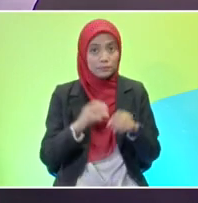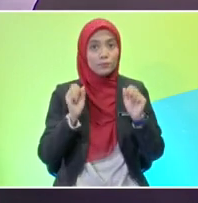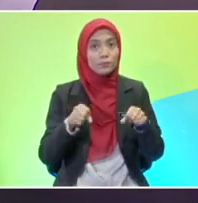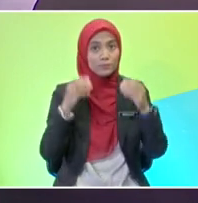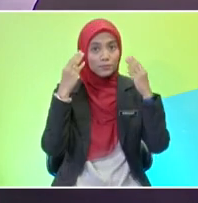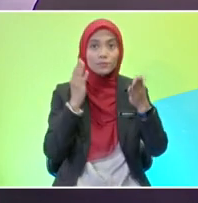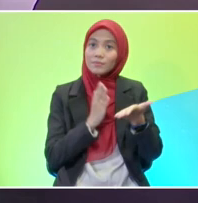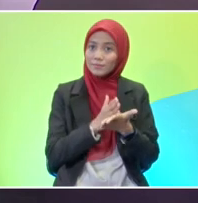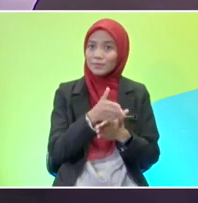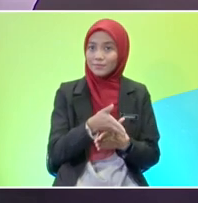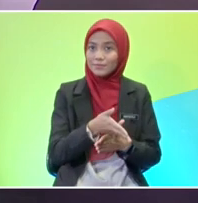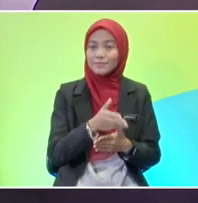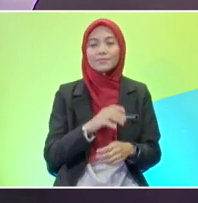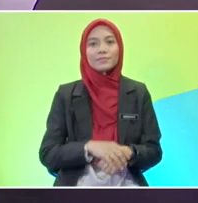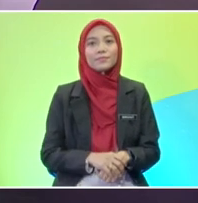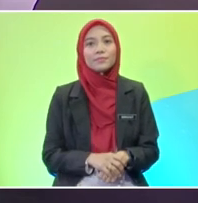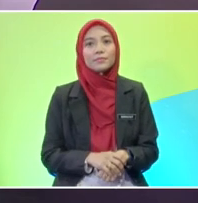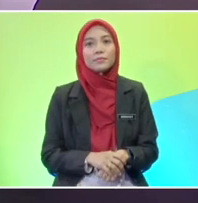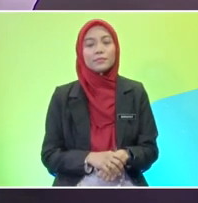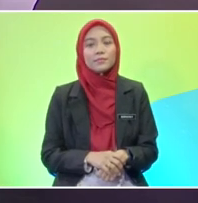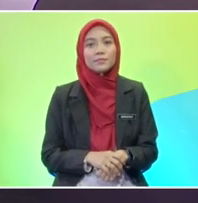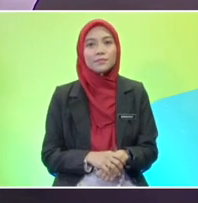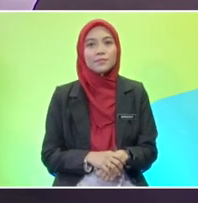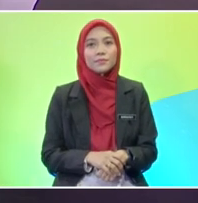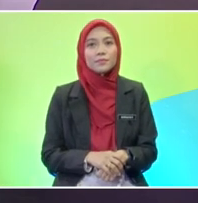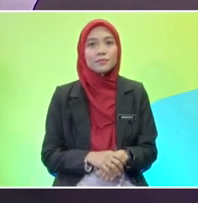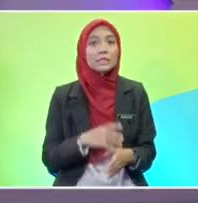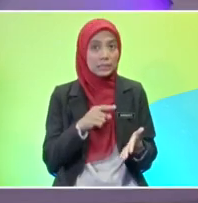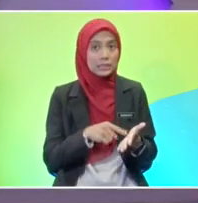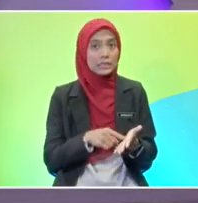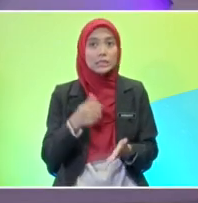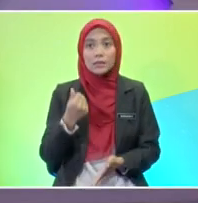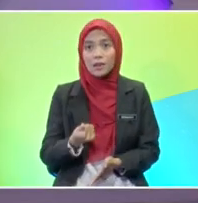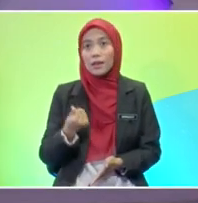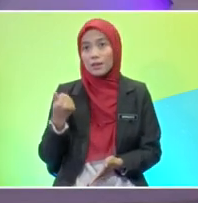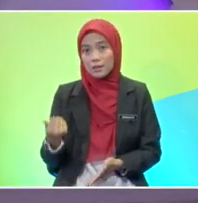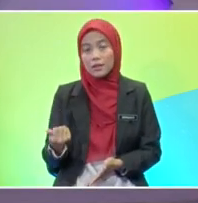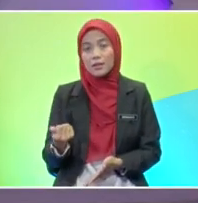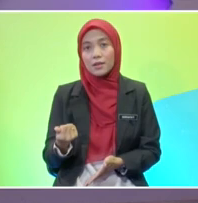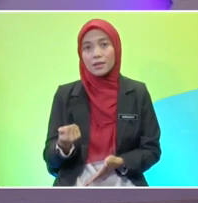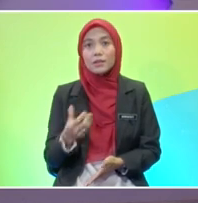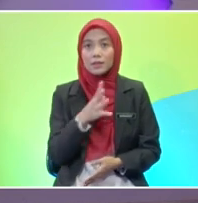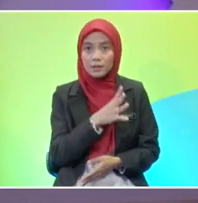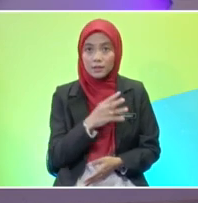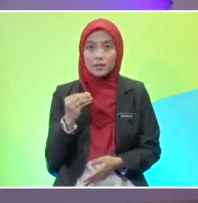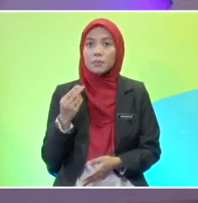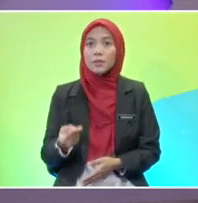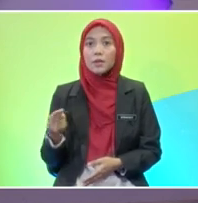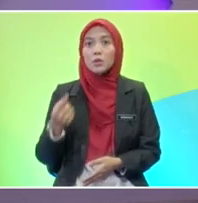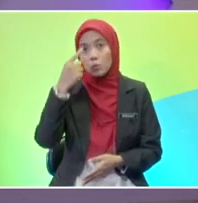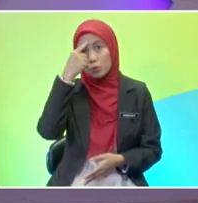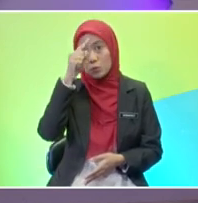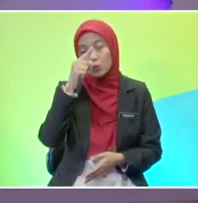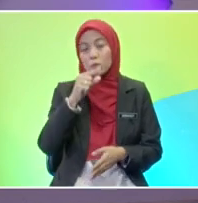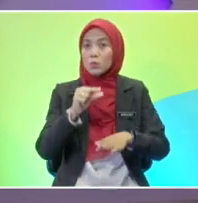boleh Oke seterusnya inilah alat-alat dan juga bahannya digunakan untuk menghasilkan